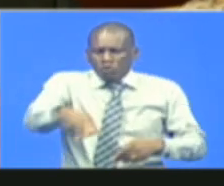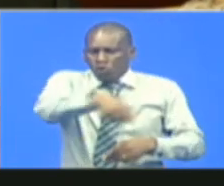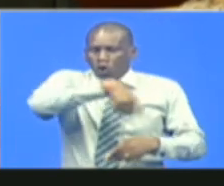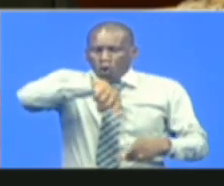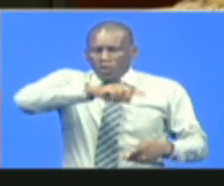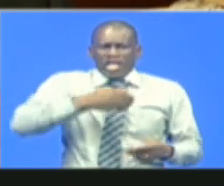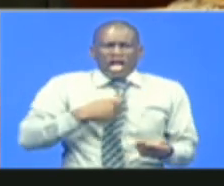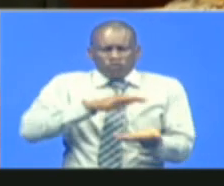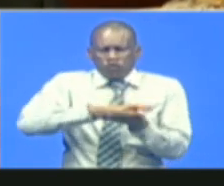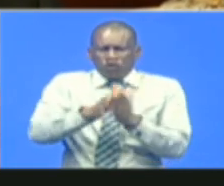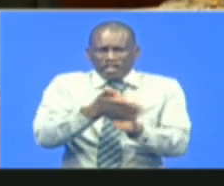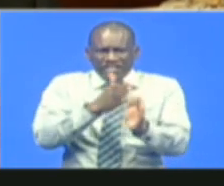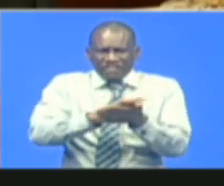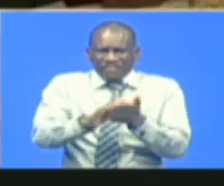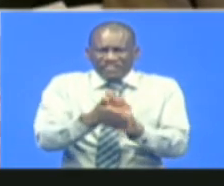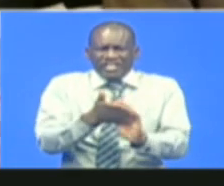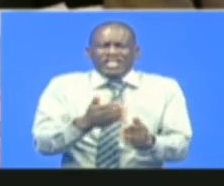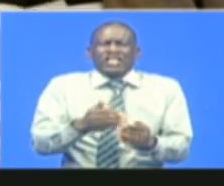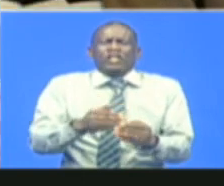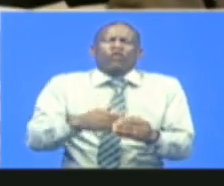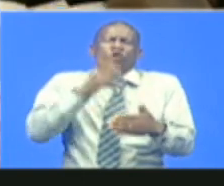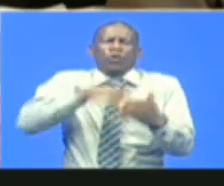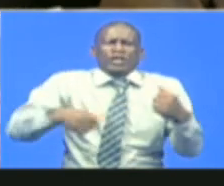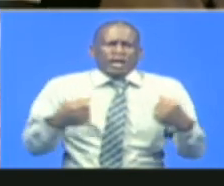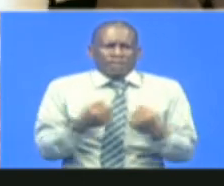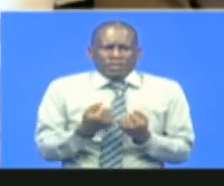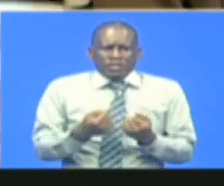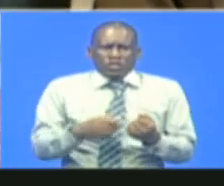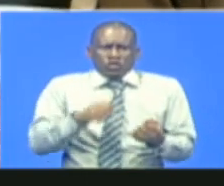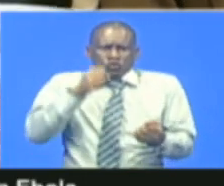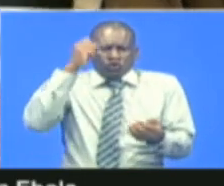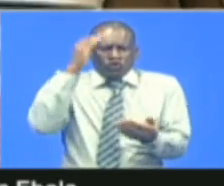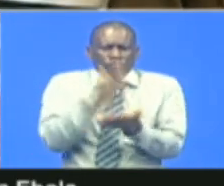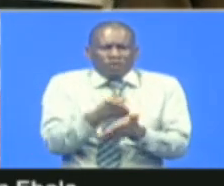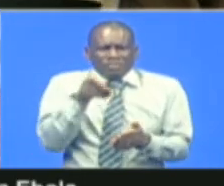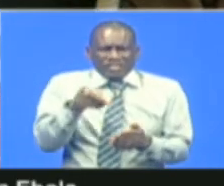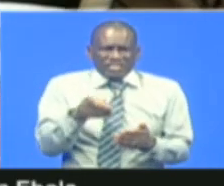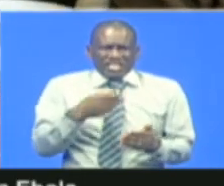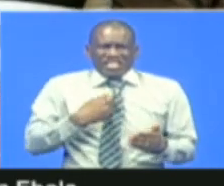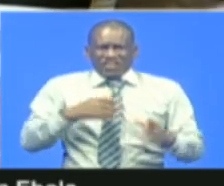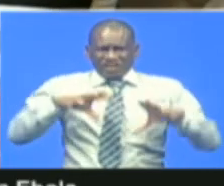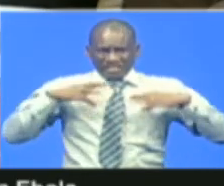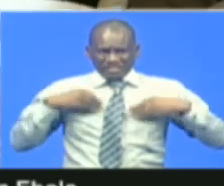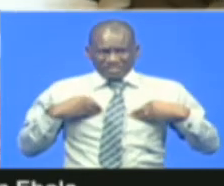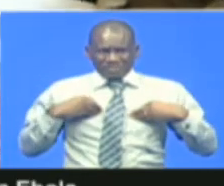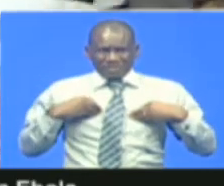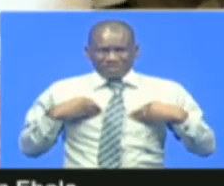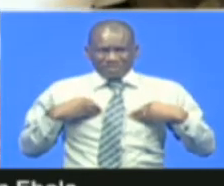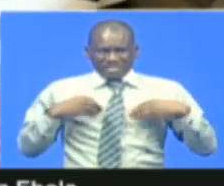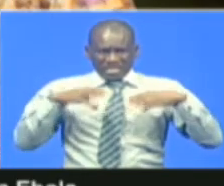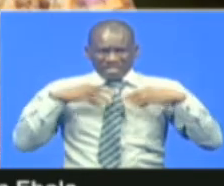tumewasamea kwa ile jambo lililotokea. Na ili kuhakikisha hilo, wamekubali kurudi hatua moja nyuma